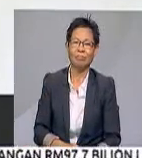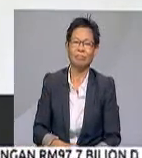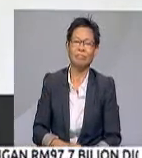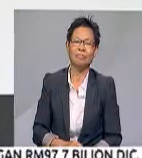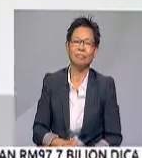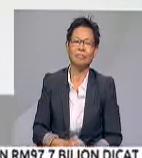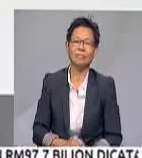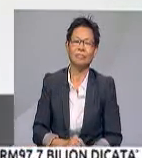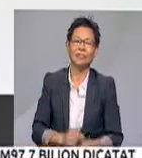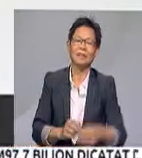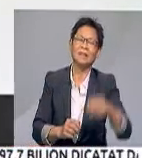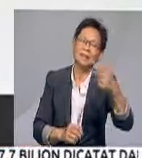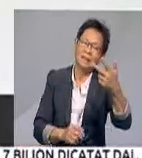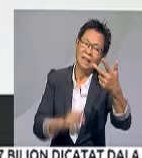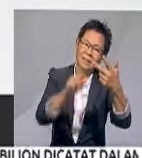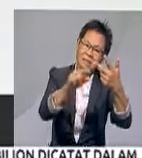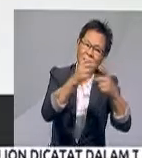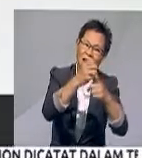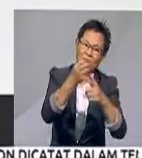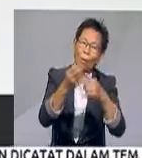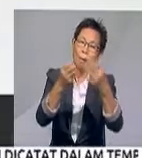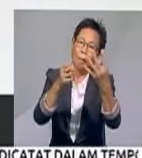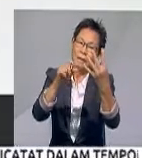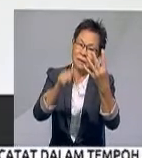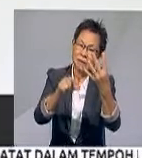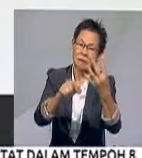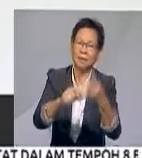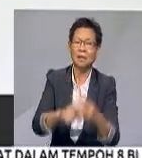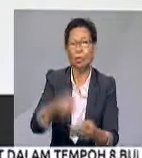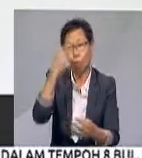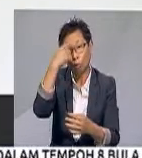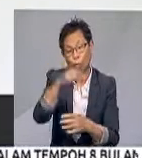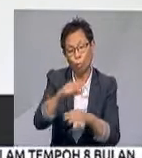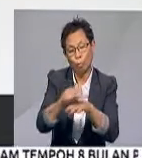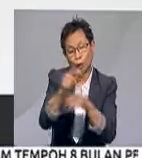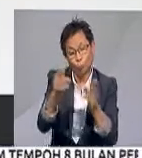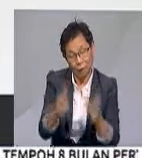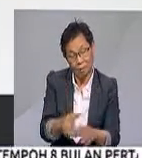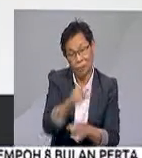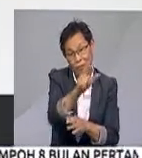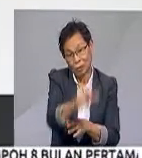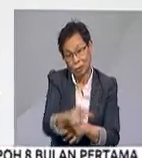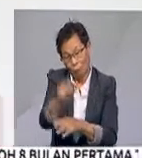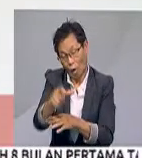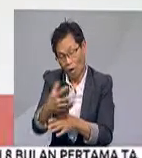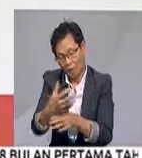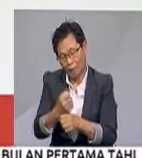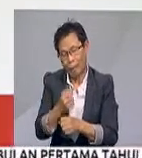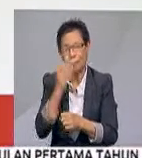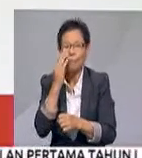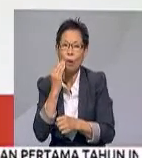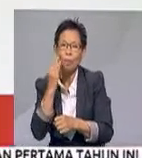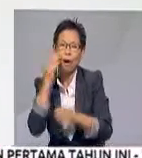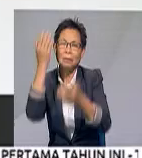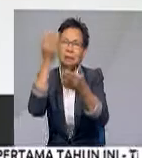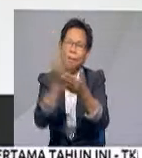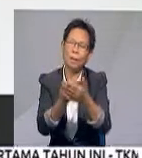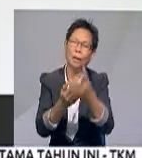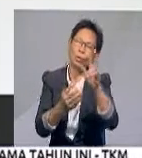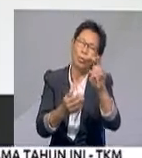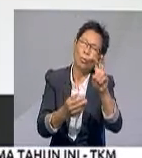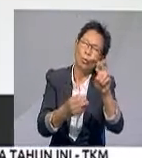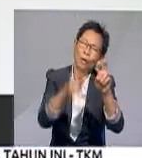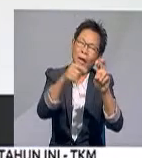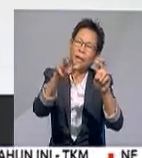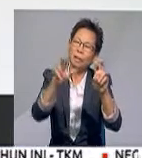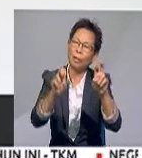Kalau 3G ataupun 4G untuk setiap pengguna tu, dia boleh dapat, dia boleh pengalaman dia sampai 20 hingga